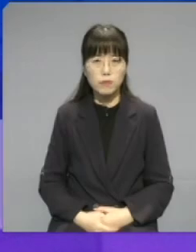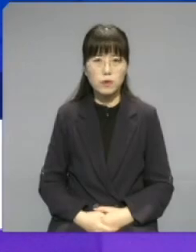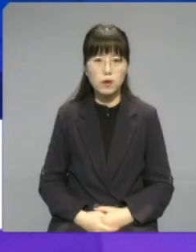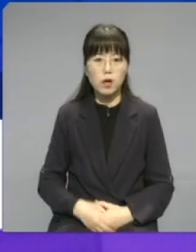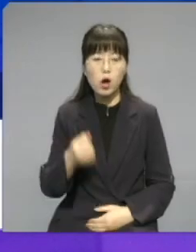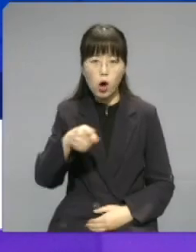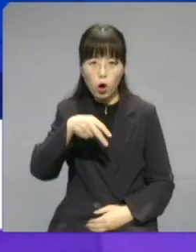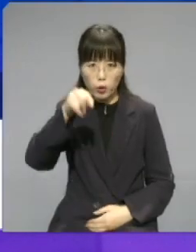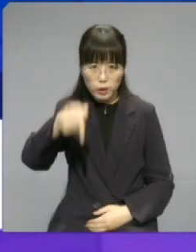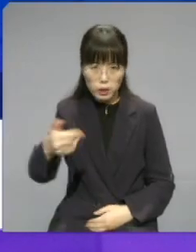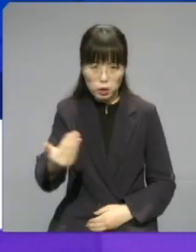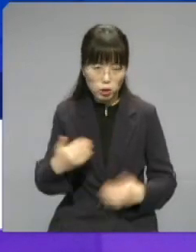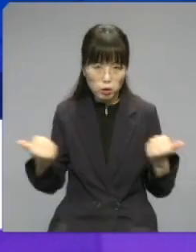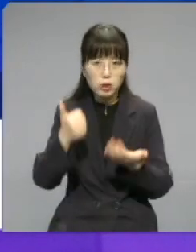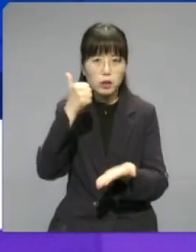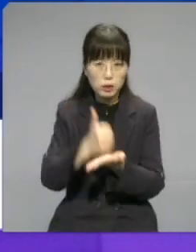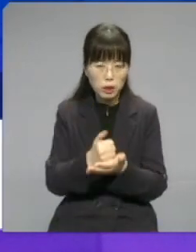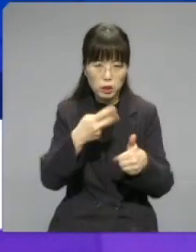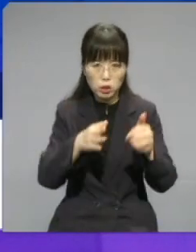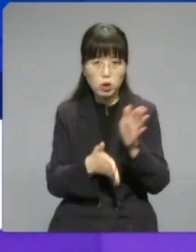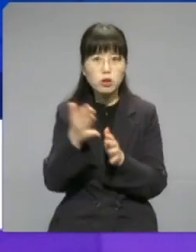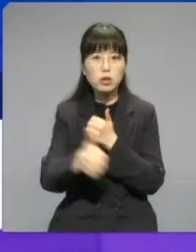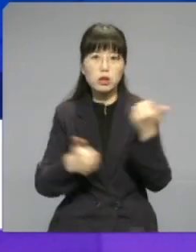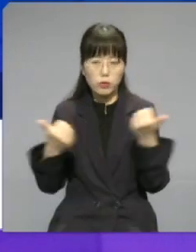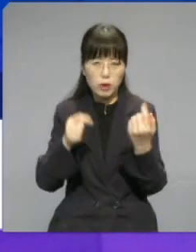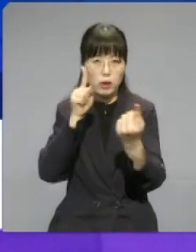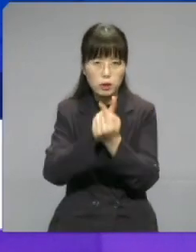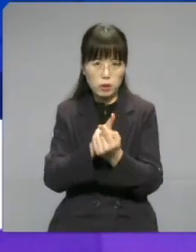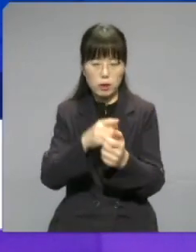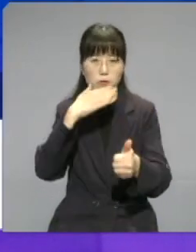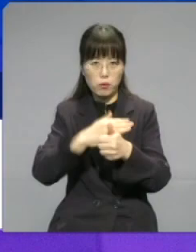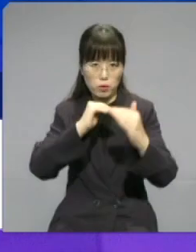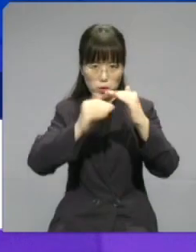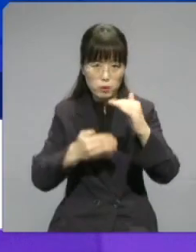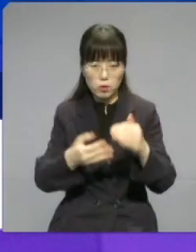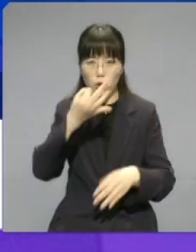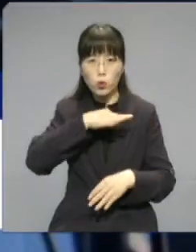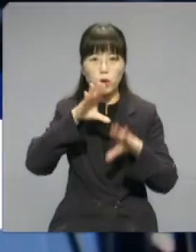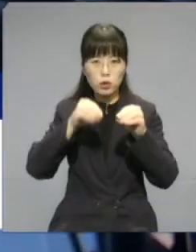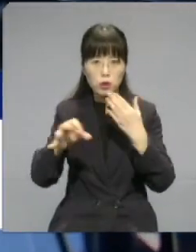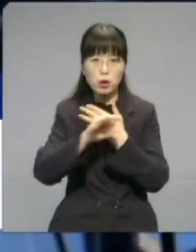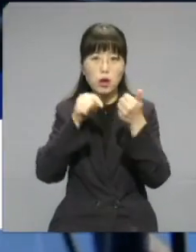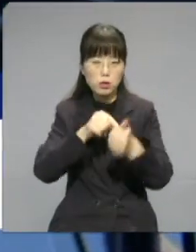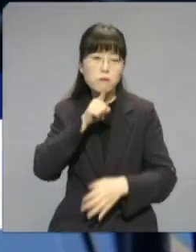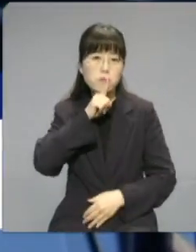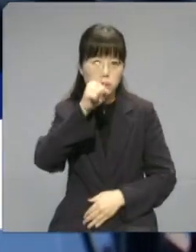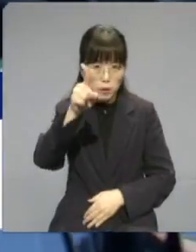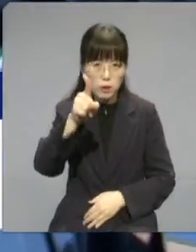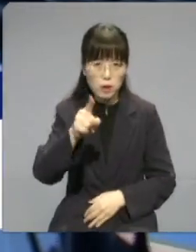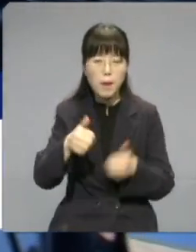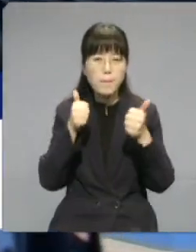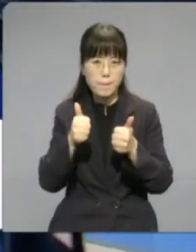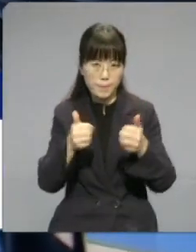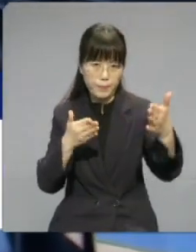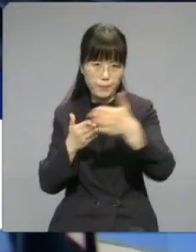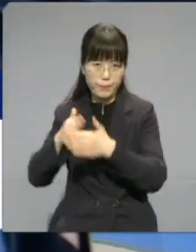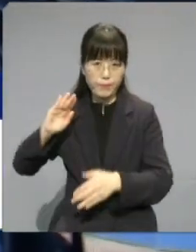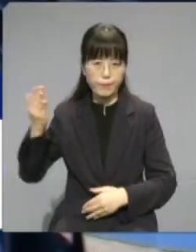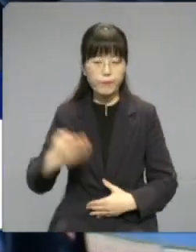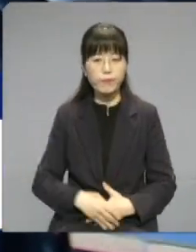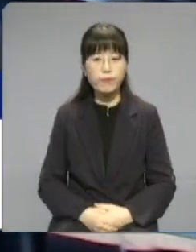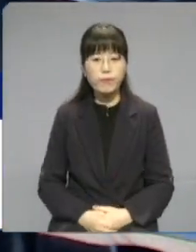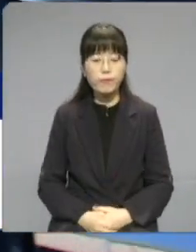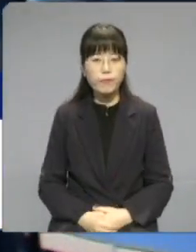허식 전 인천시의회 의장이 인천시의회를 상대로 낸 불신임한 효력정지 가처분 신청이 법원에서